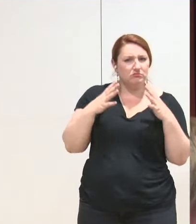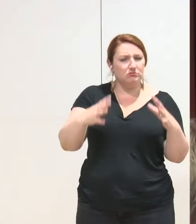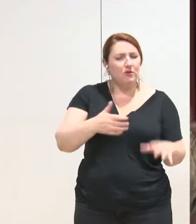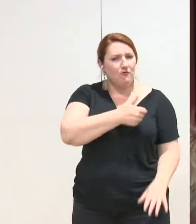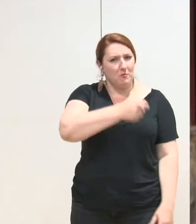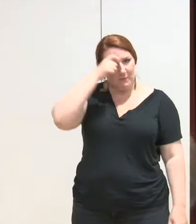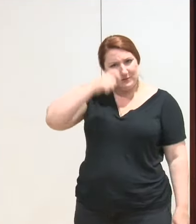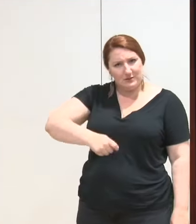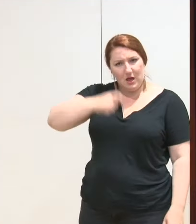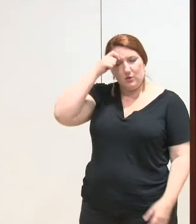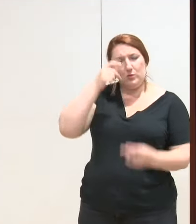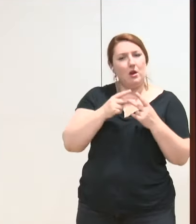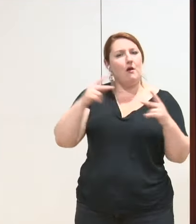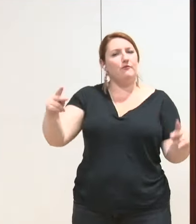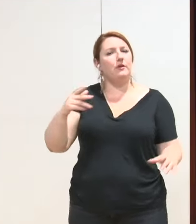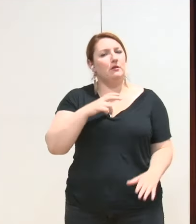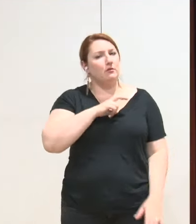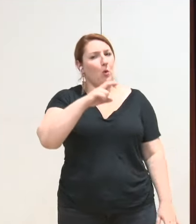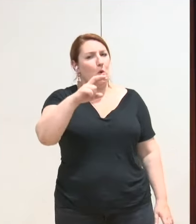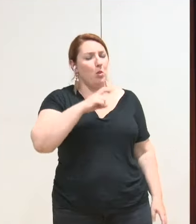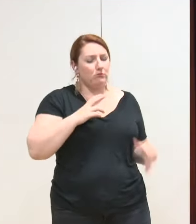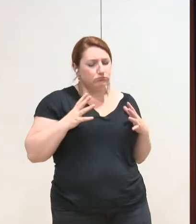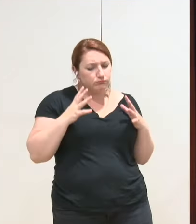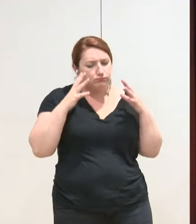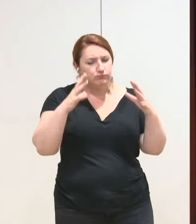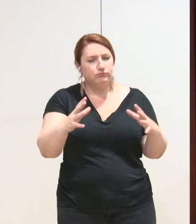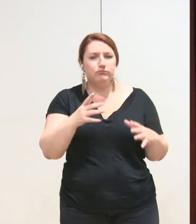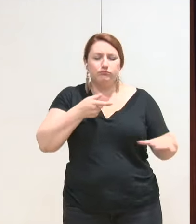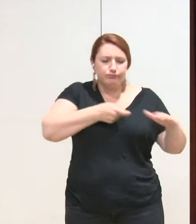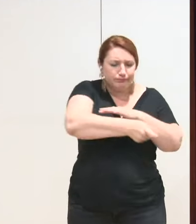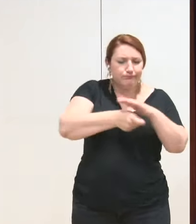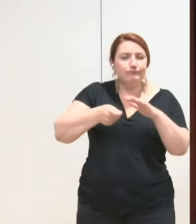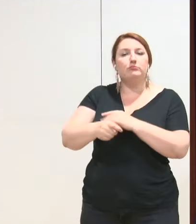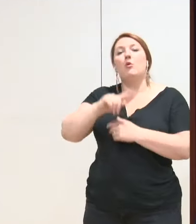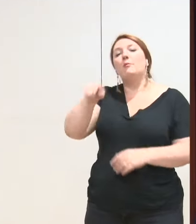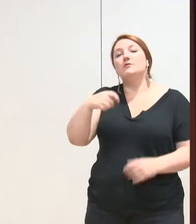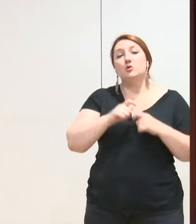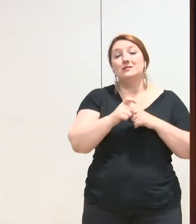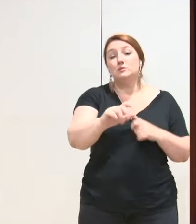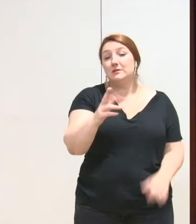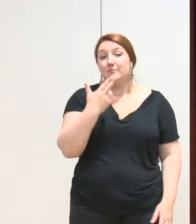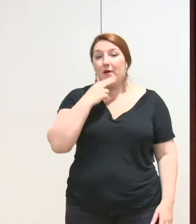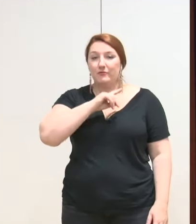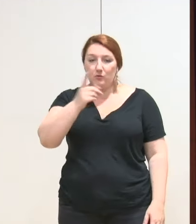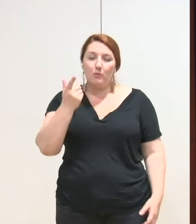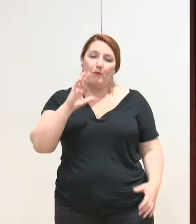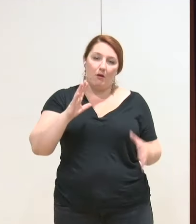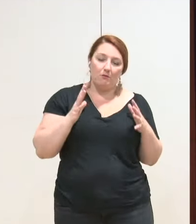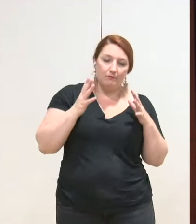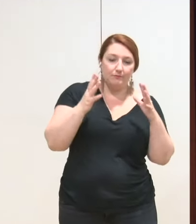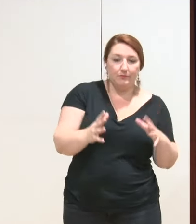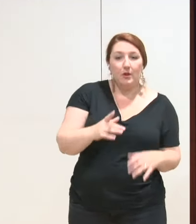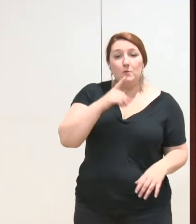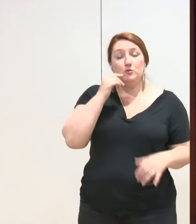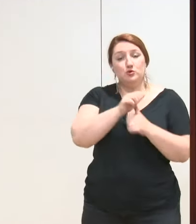avait en effet mis les moyens sur ce dispositif même s'il reste imparfait et finalement vous reprenez et Monsieur l'Adjoint au